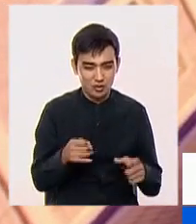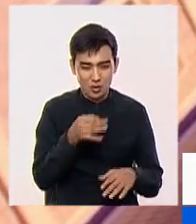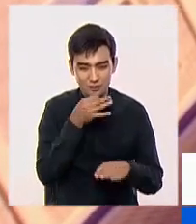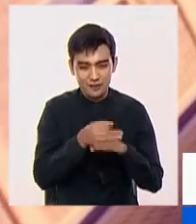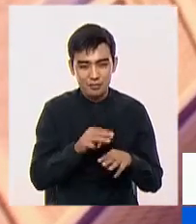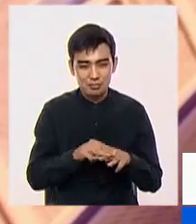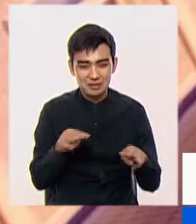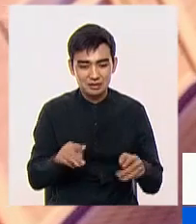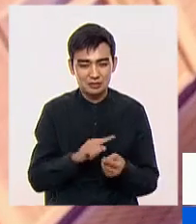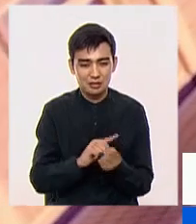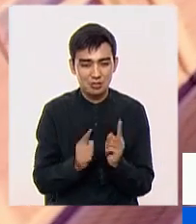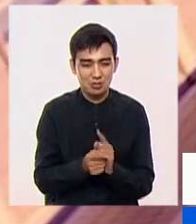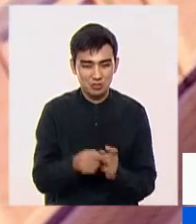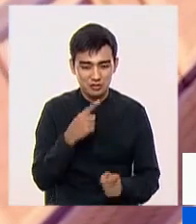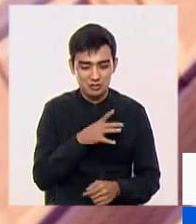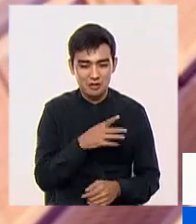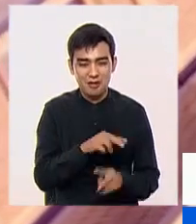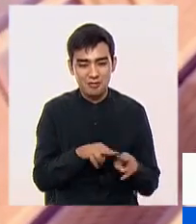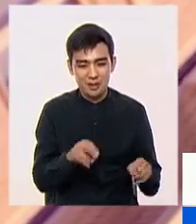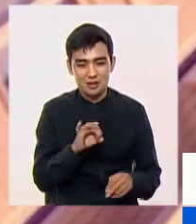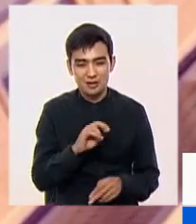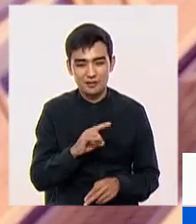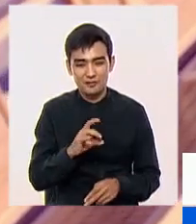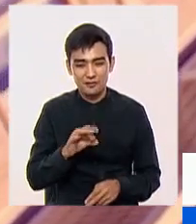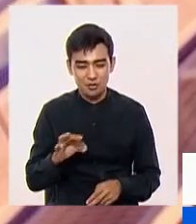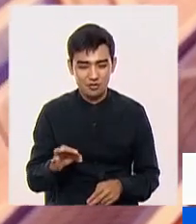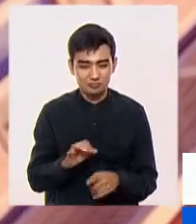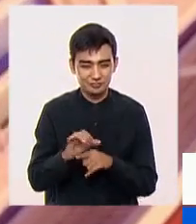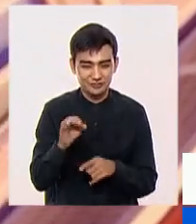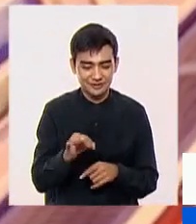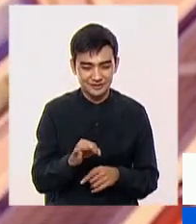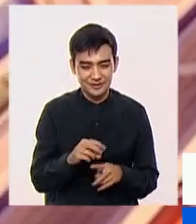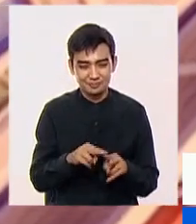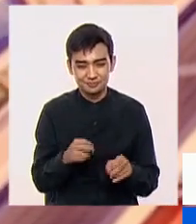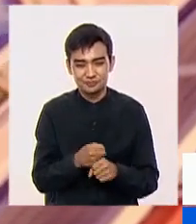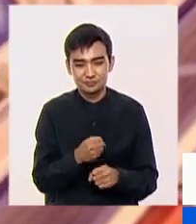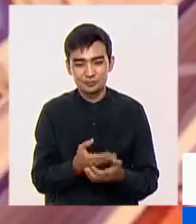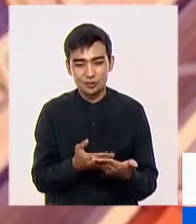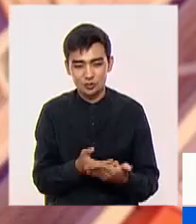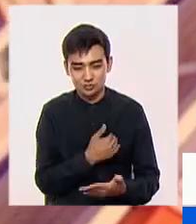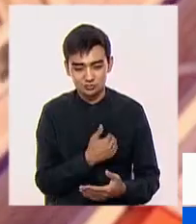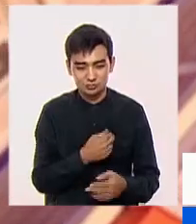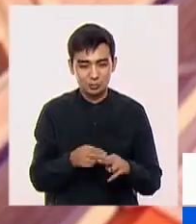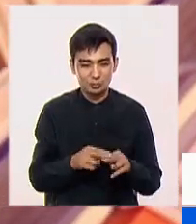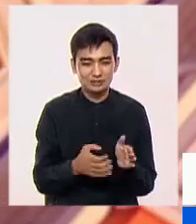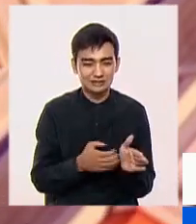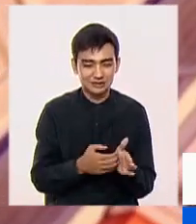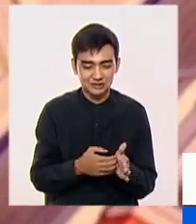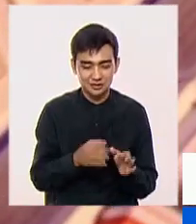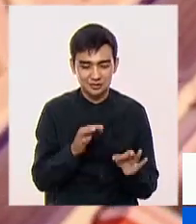министрлік өкілдері болса, мұндай ұсынысын инфрақұрылымға жүктеме артып, энергия ресурстары жетпей жатқандығымен түсіндіріп